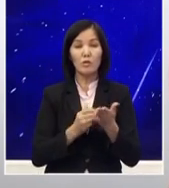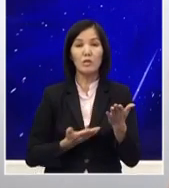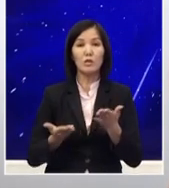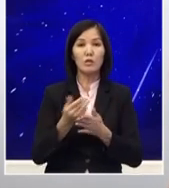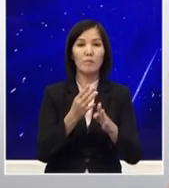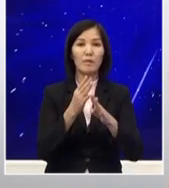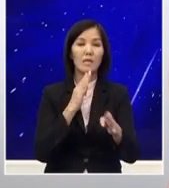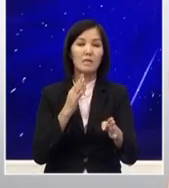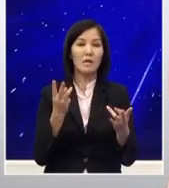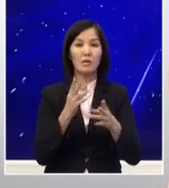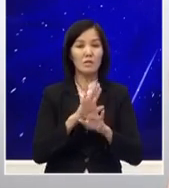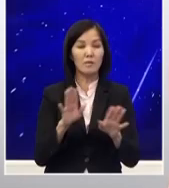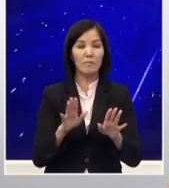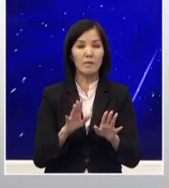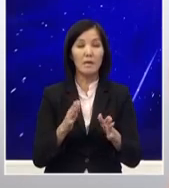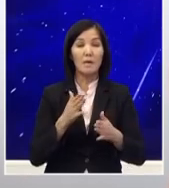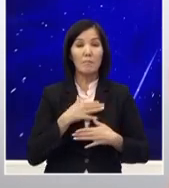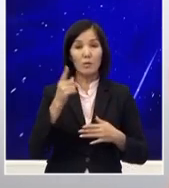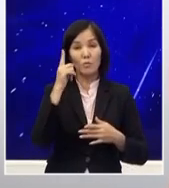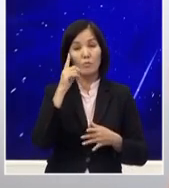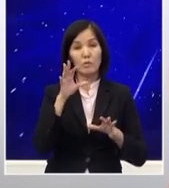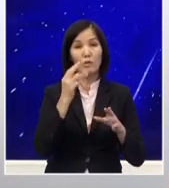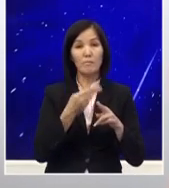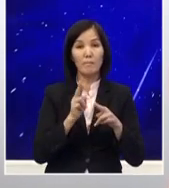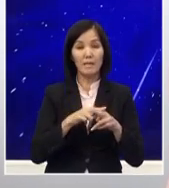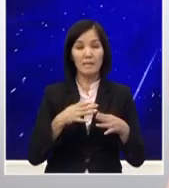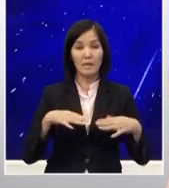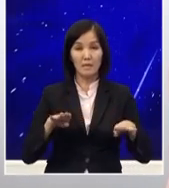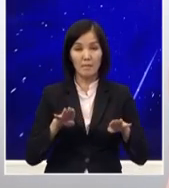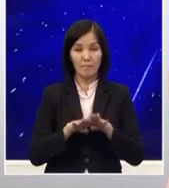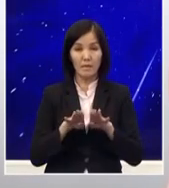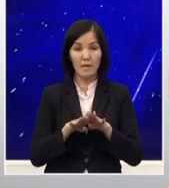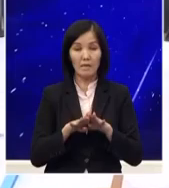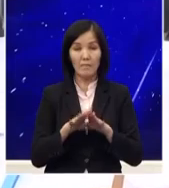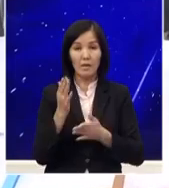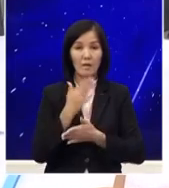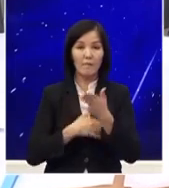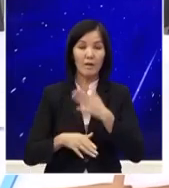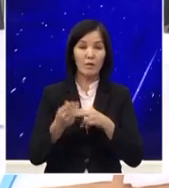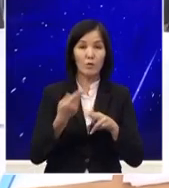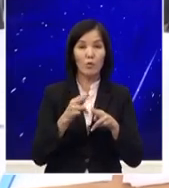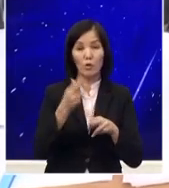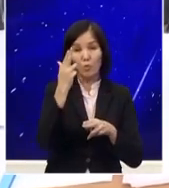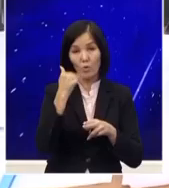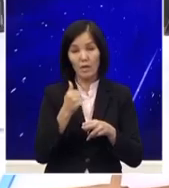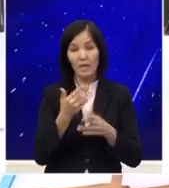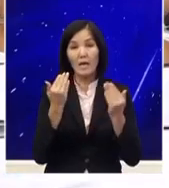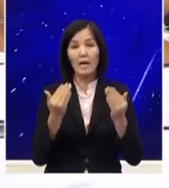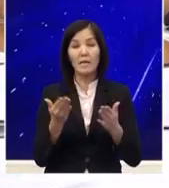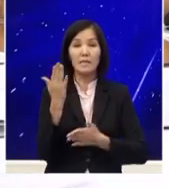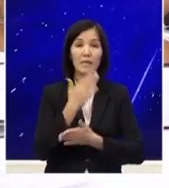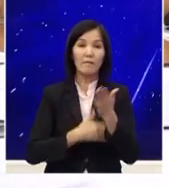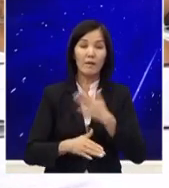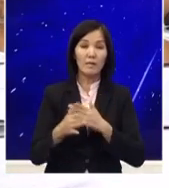тұрып, уақытыңды кетірмейсің. Менің ойымша бұл мен сияқты жандар үшін өте қолайлы. Бүгінде ерекше күтімді қажет